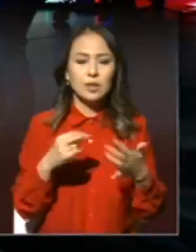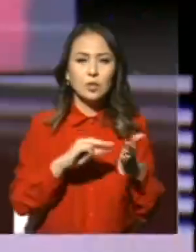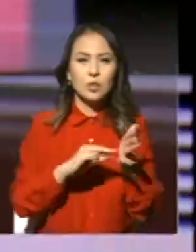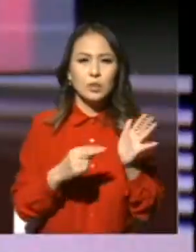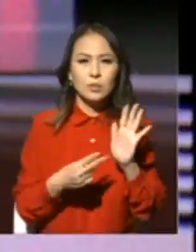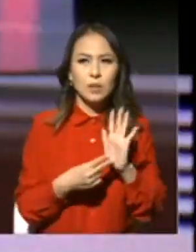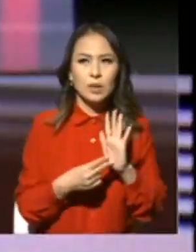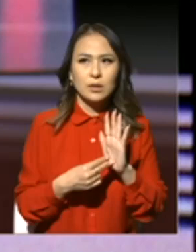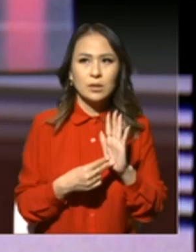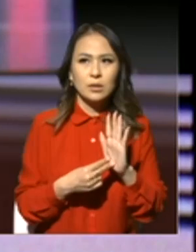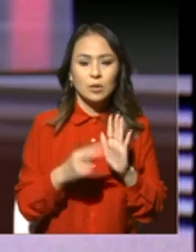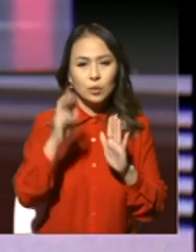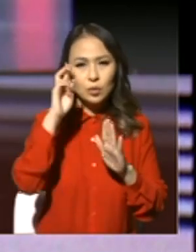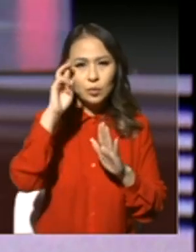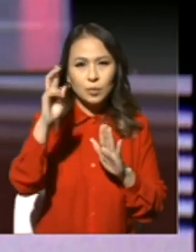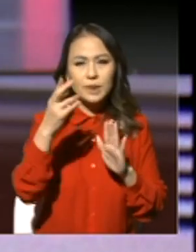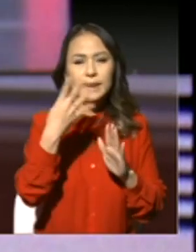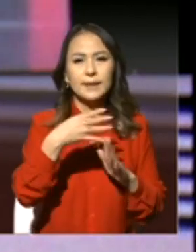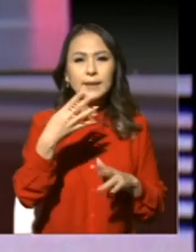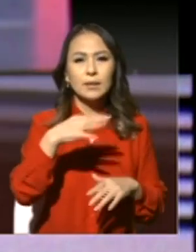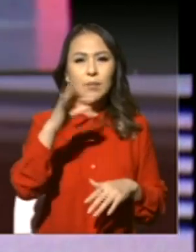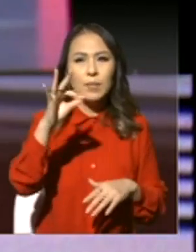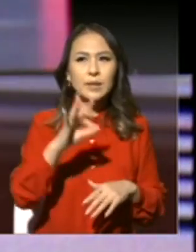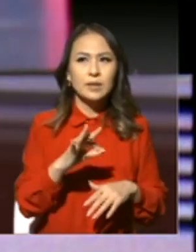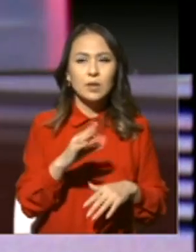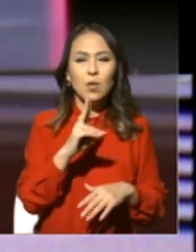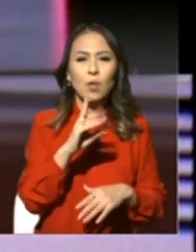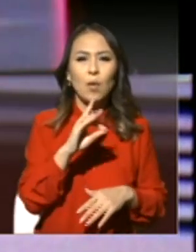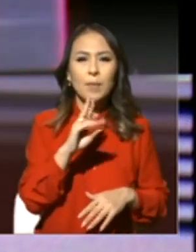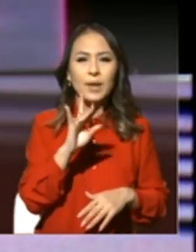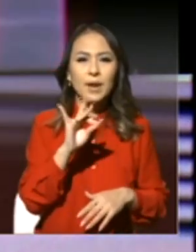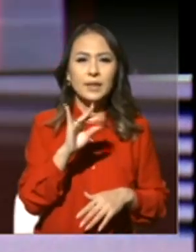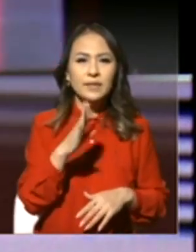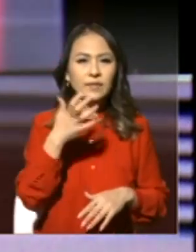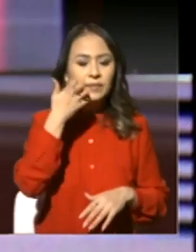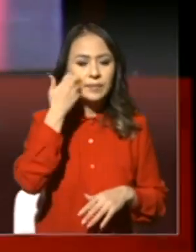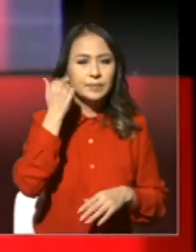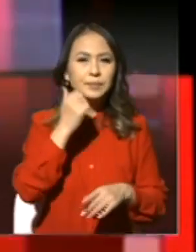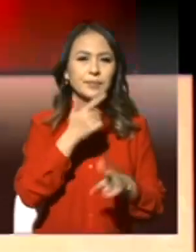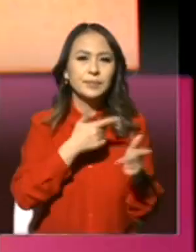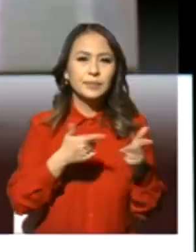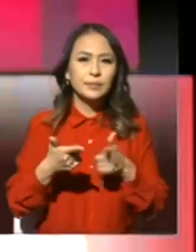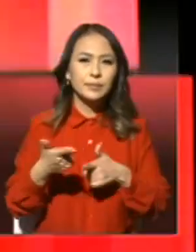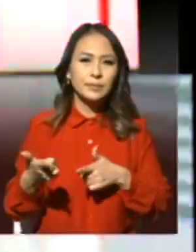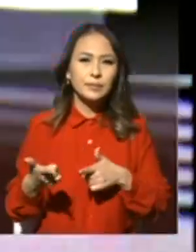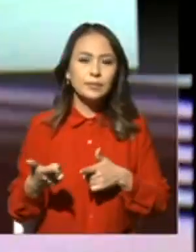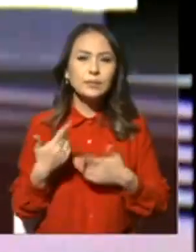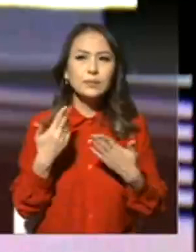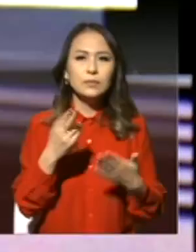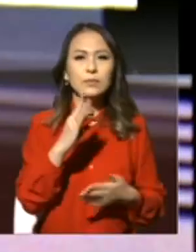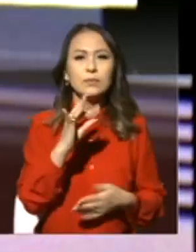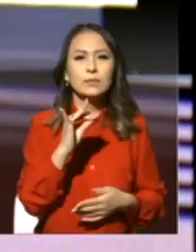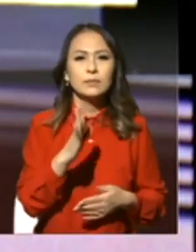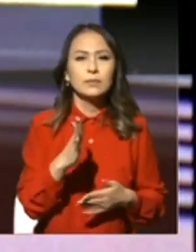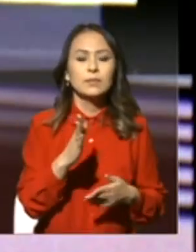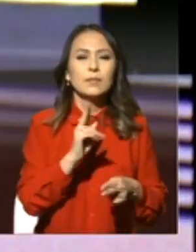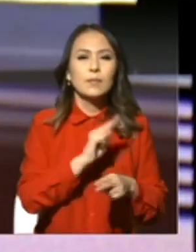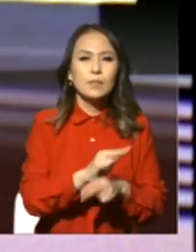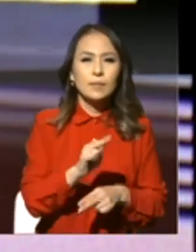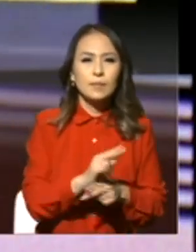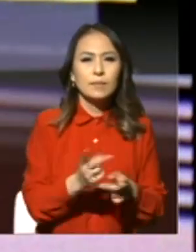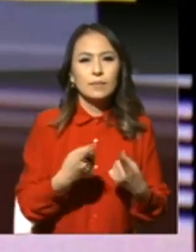жоспар, үкіметтің жоспары, кооператив арқылы соны дайындаймыз деп отыр. Негізгі ол кооперативті ұйымдастыру керек, дайындау